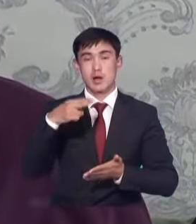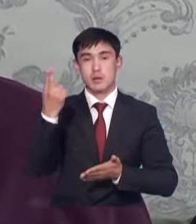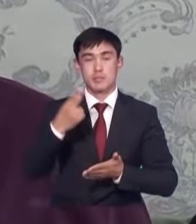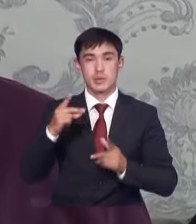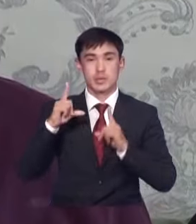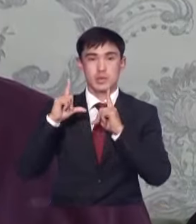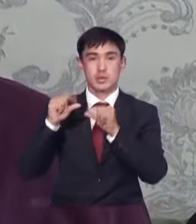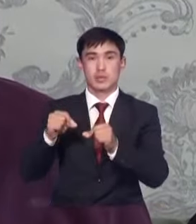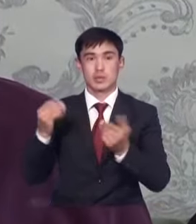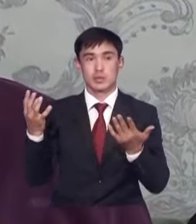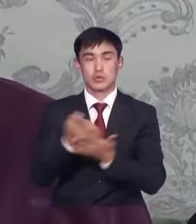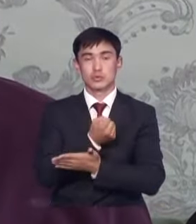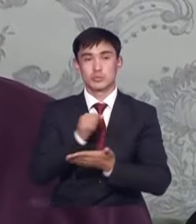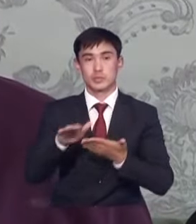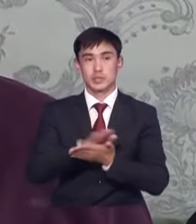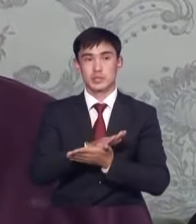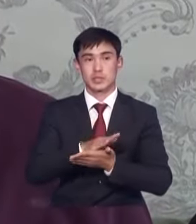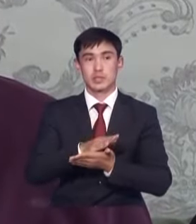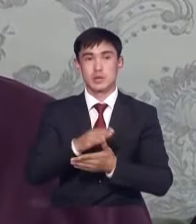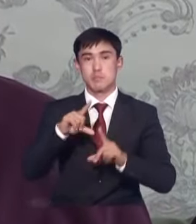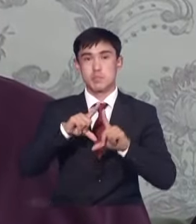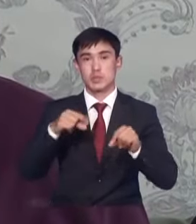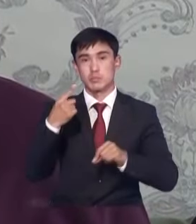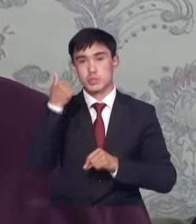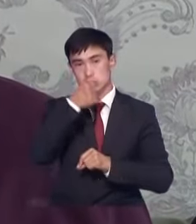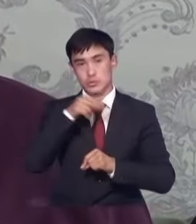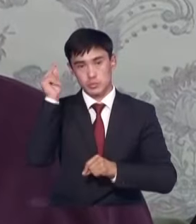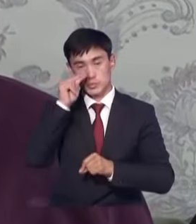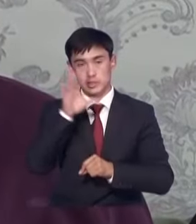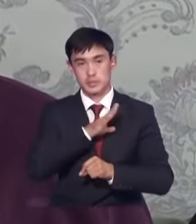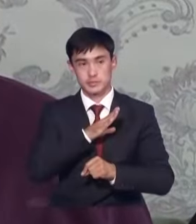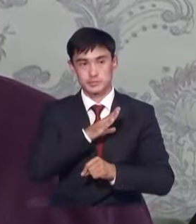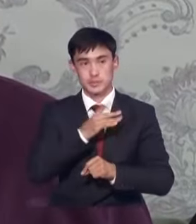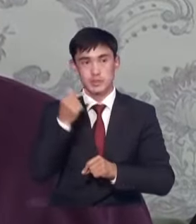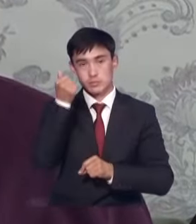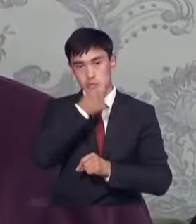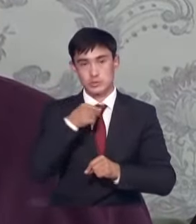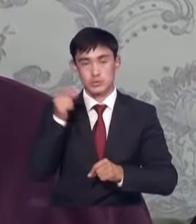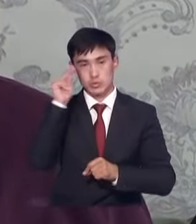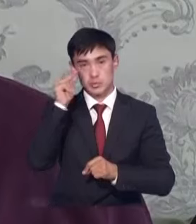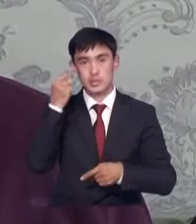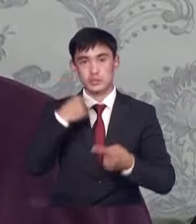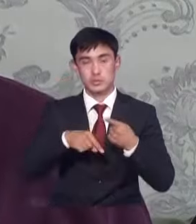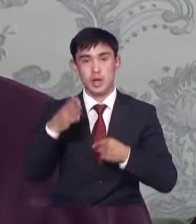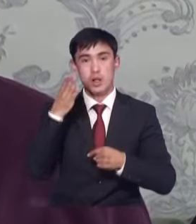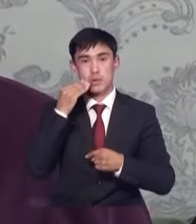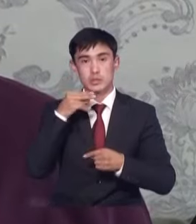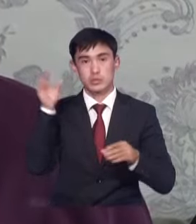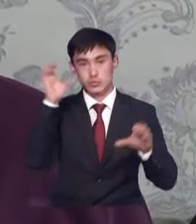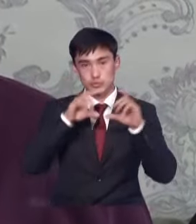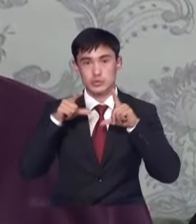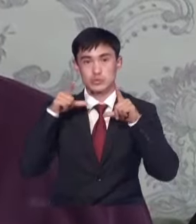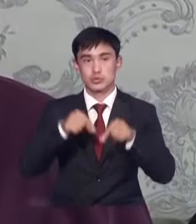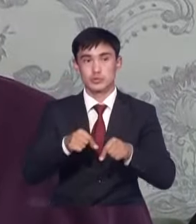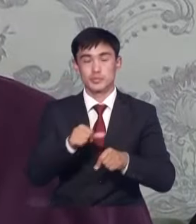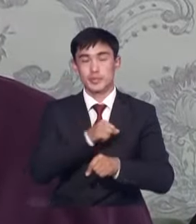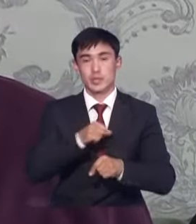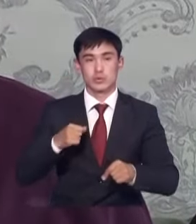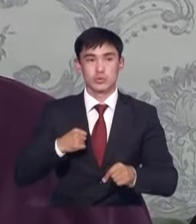ғой, соны ұтып алып, Америкаға барып, мектептен кейін бір жыл оқып келді. Бір жыл оқып келген соң жаңағы Алматы университетіне түсіп,